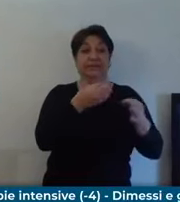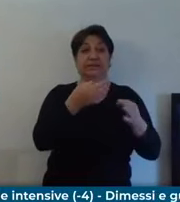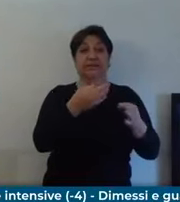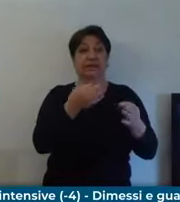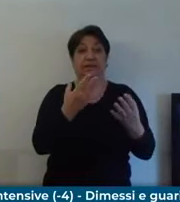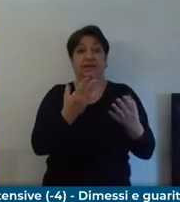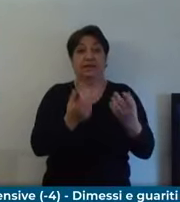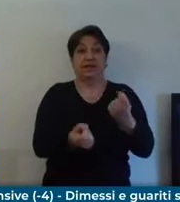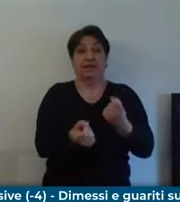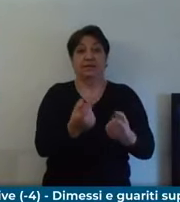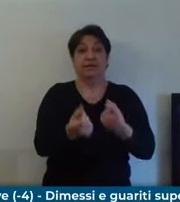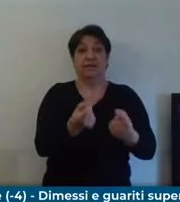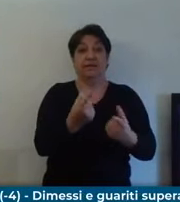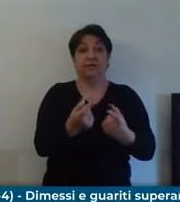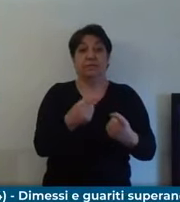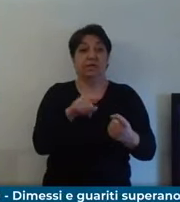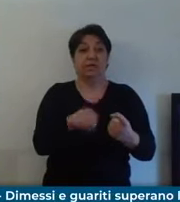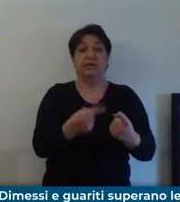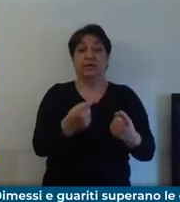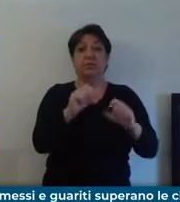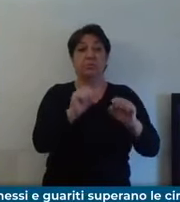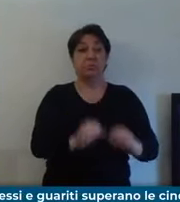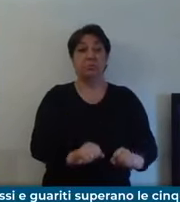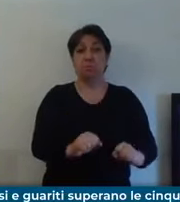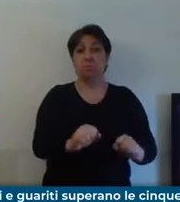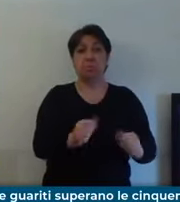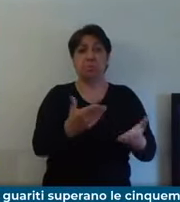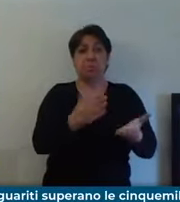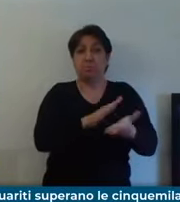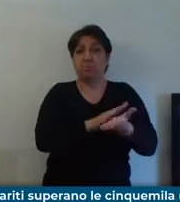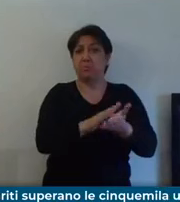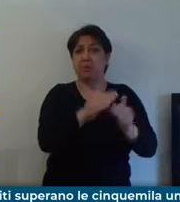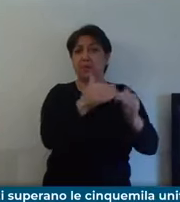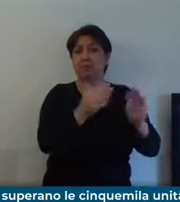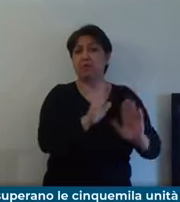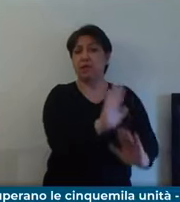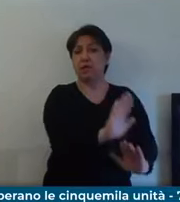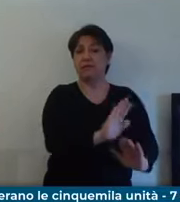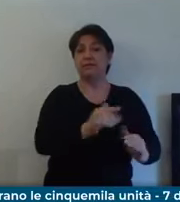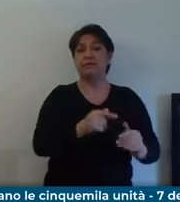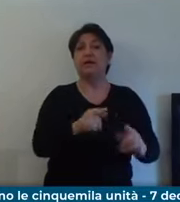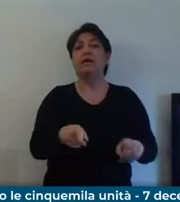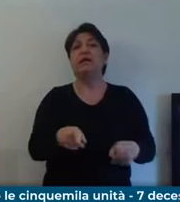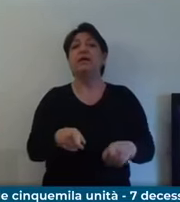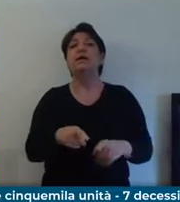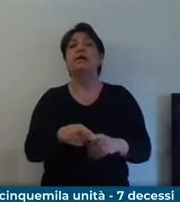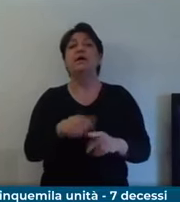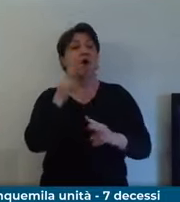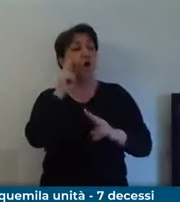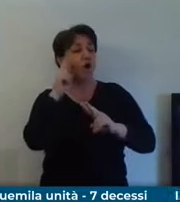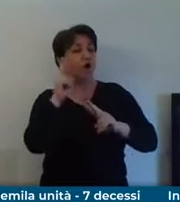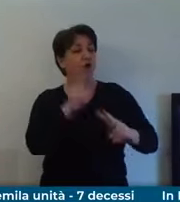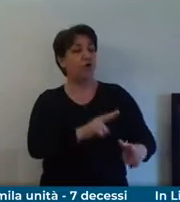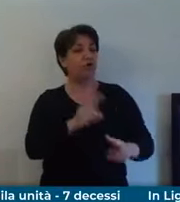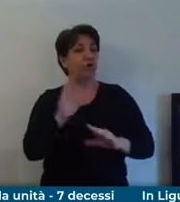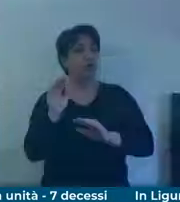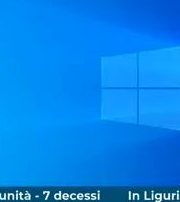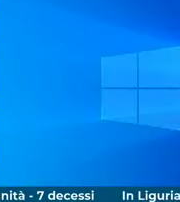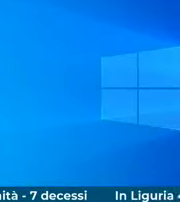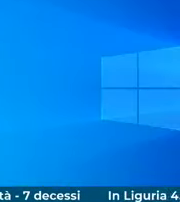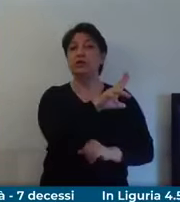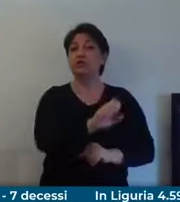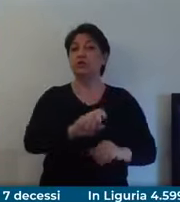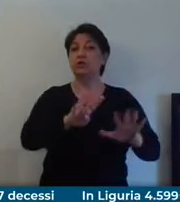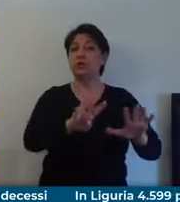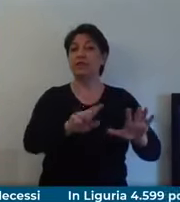al proprio domicilio. I clinicamente guariti crescono di 31 e arrivano a 1.996. I clinicamente guariti